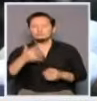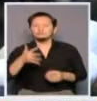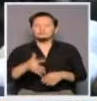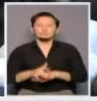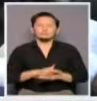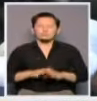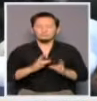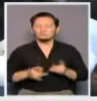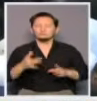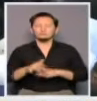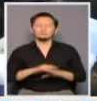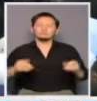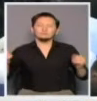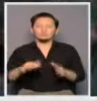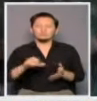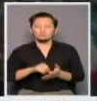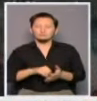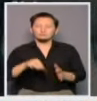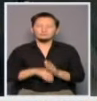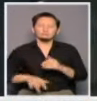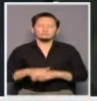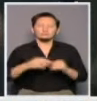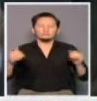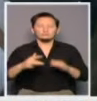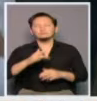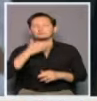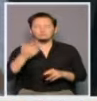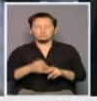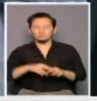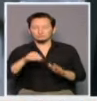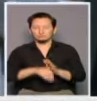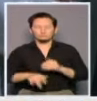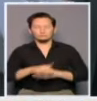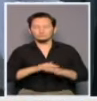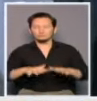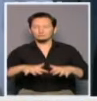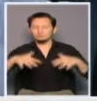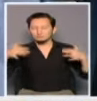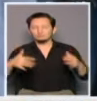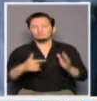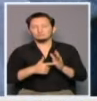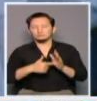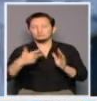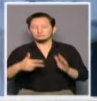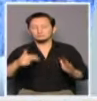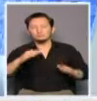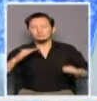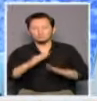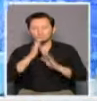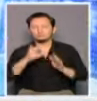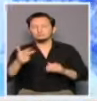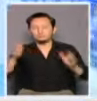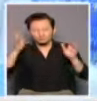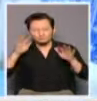с позаранку собрались в мечети. Собравшихся было очень много и внутри, и снаружи здания. В 7:30 утра в 30